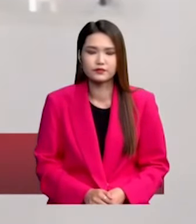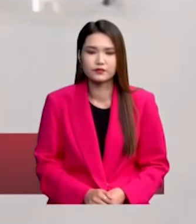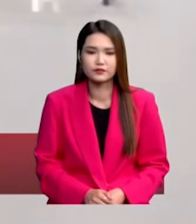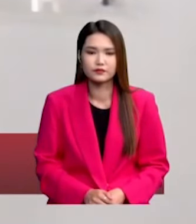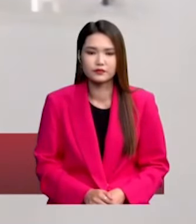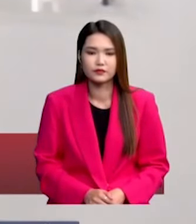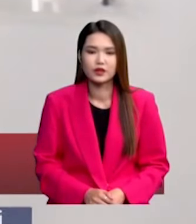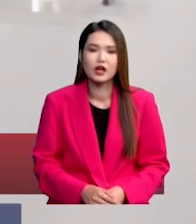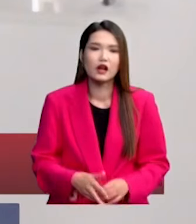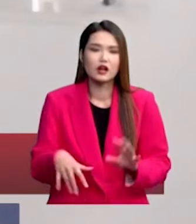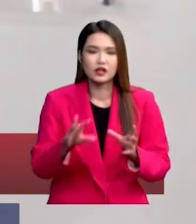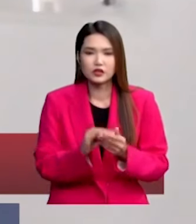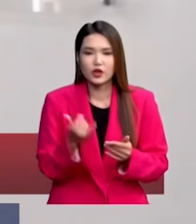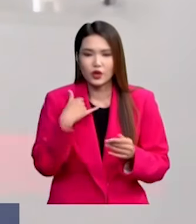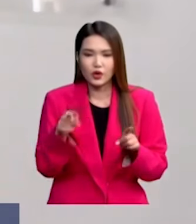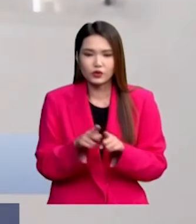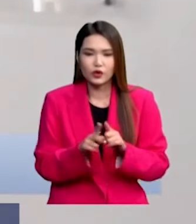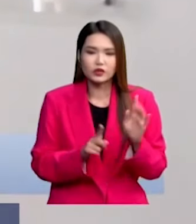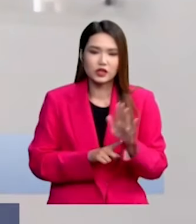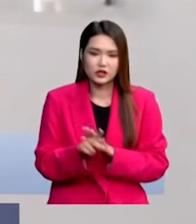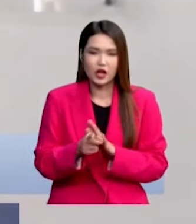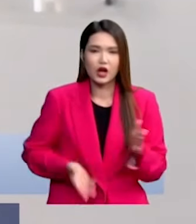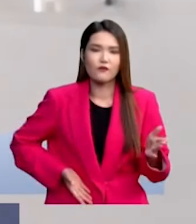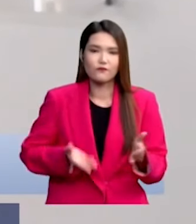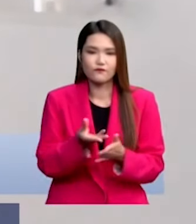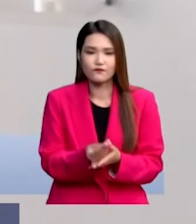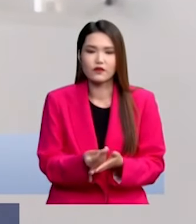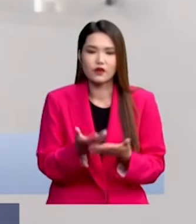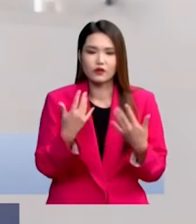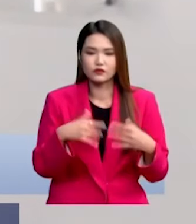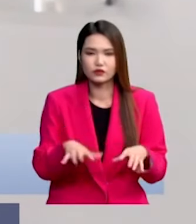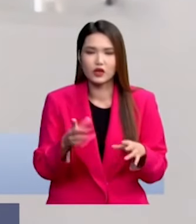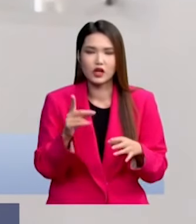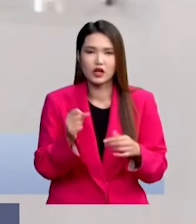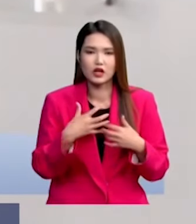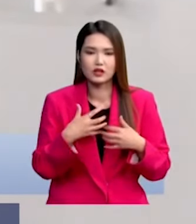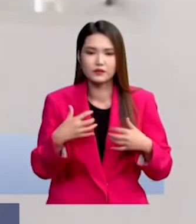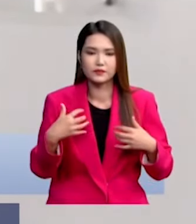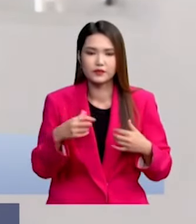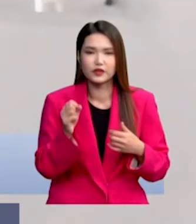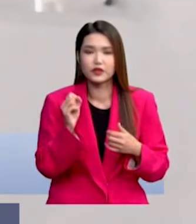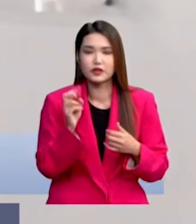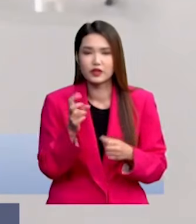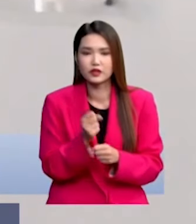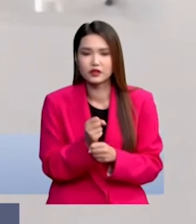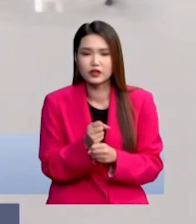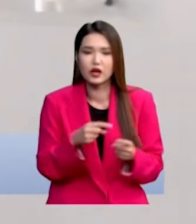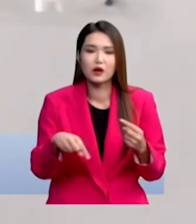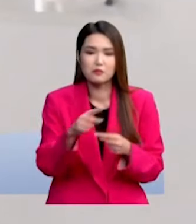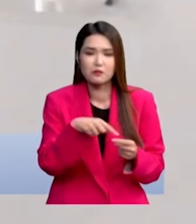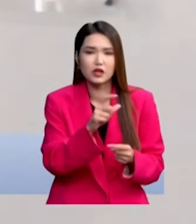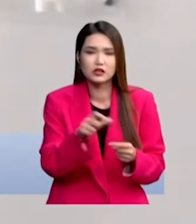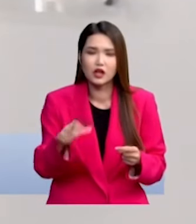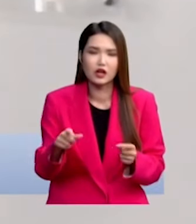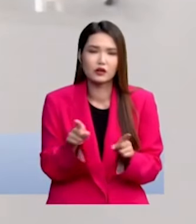По скоту уже начали выплату это за погибший скот. Поселению или бизнесу тоже? Бизнесу тоже. А